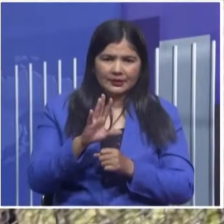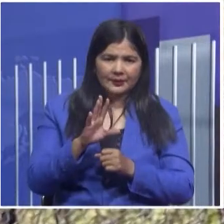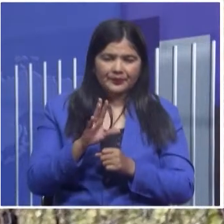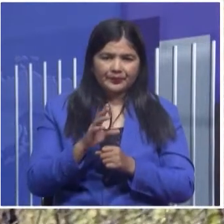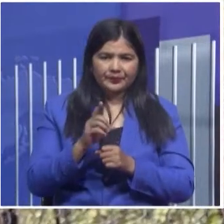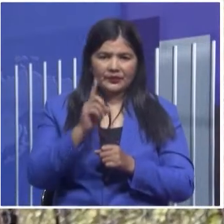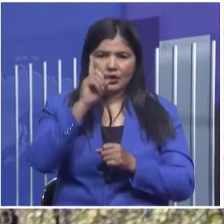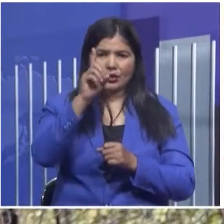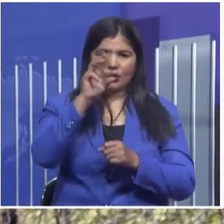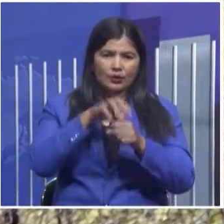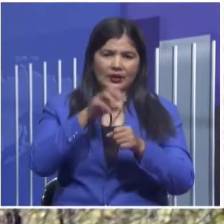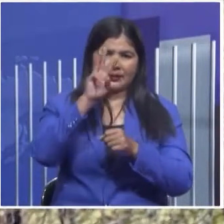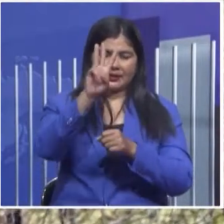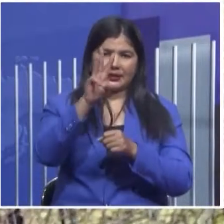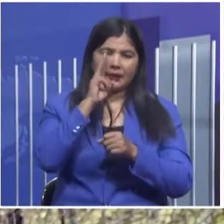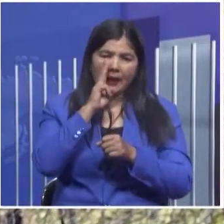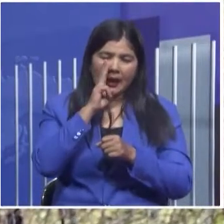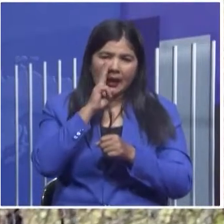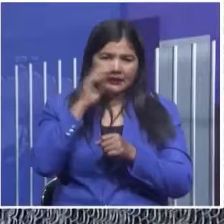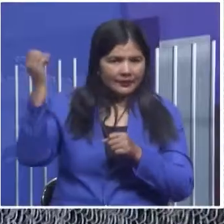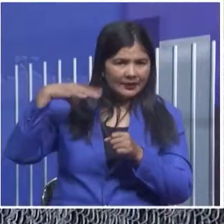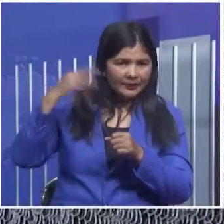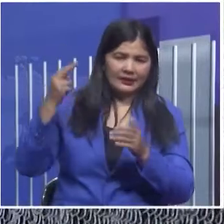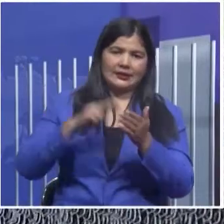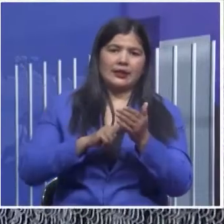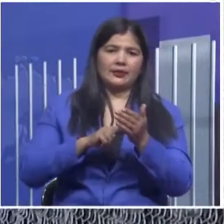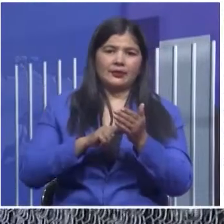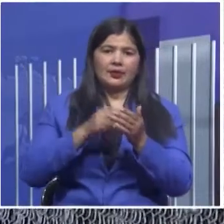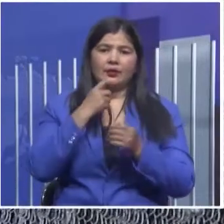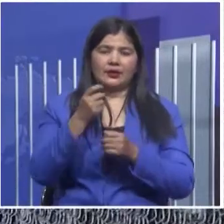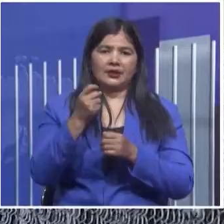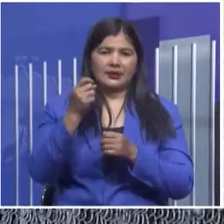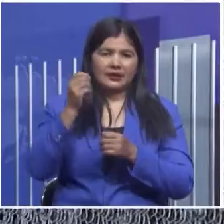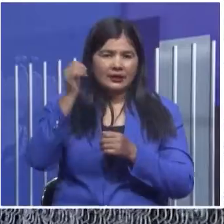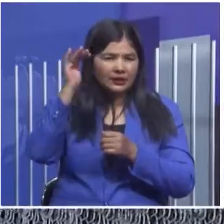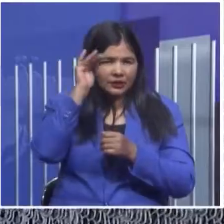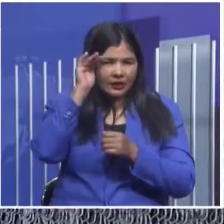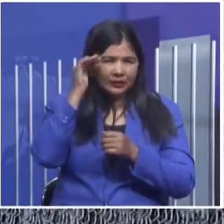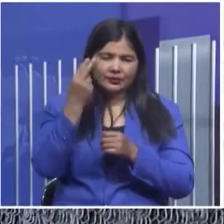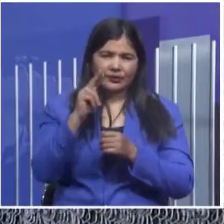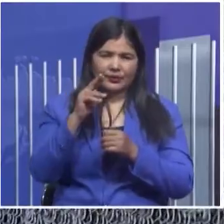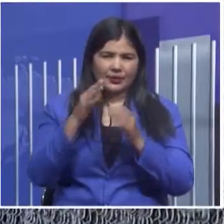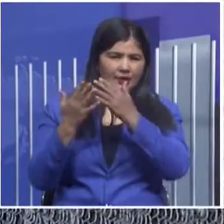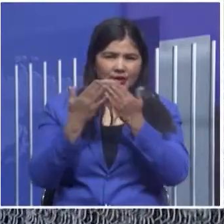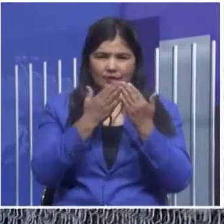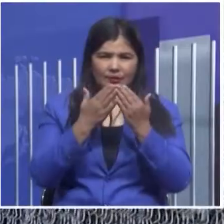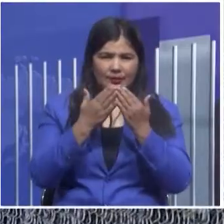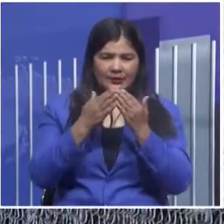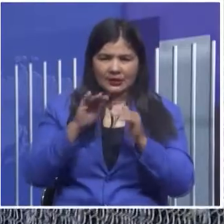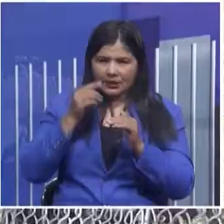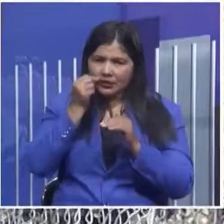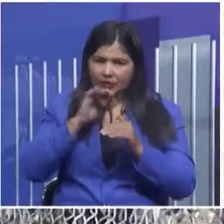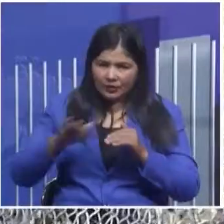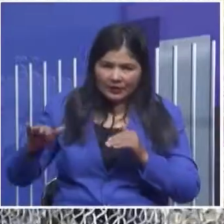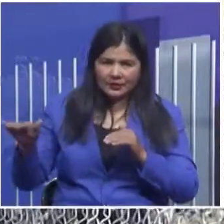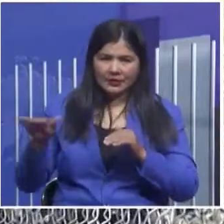उपमहानगरपालिका वडा नम्बर 3 मसुर निवासी जुन रुकालाई पानी पर्न थाल्यो भने एक प्रकारको तनाव जस्तै हुन्थ्यो। विद्यालय गएका छोराछोरीलाई मसुर खोलामा आउने